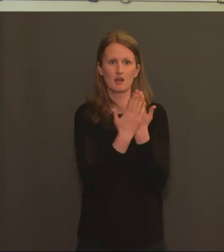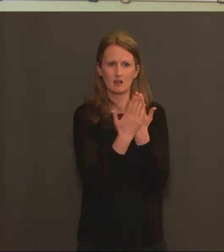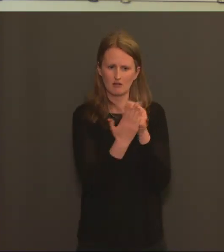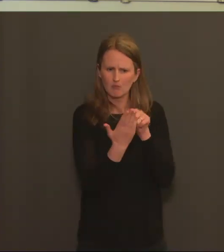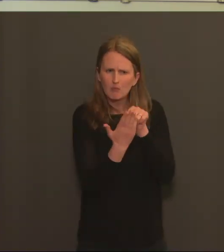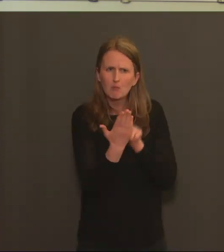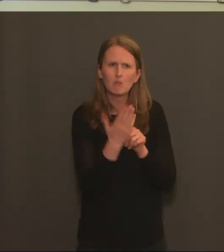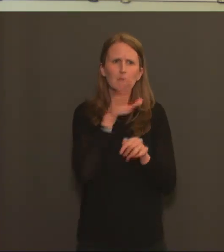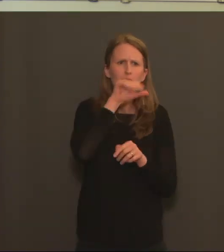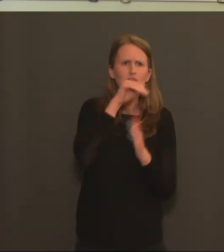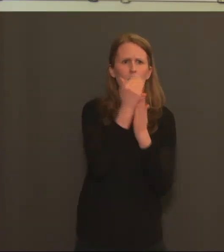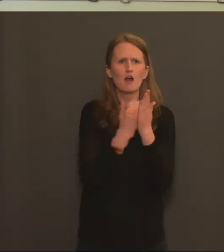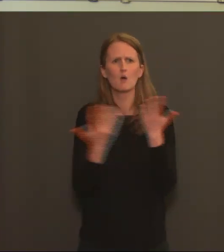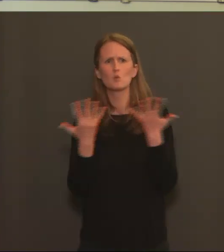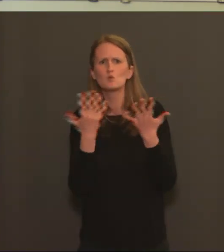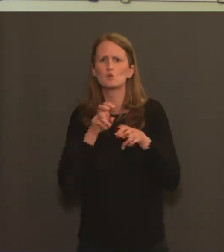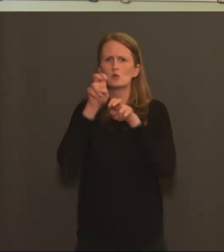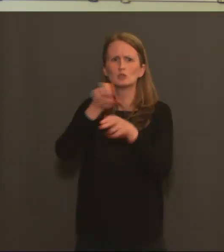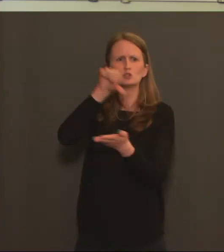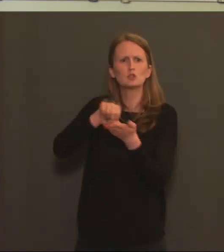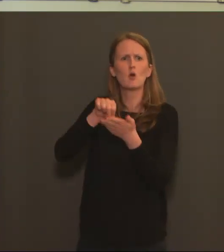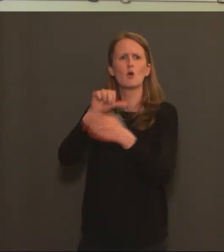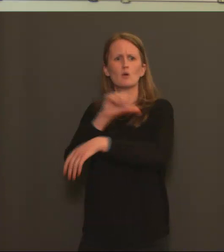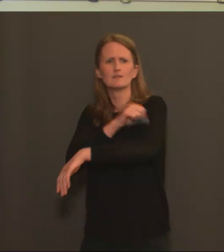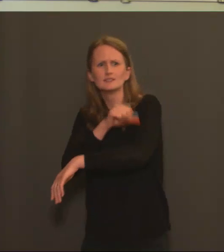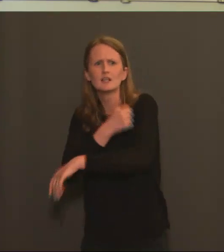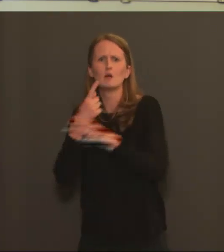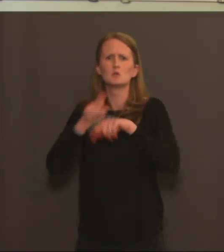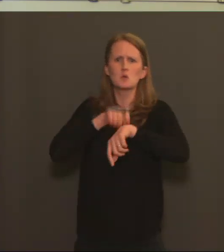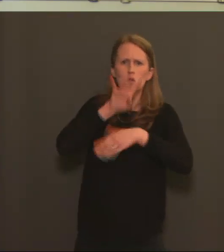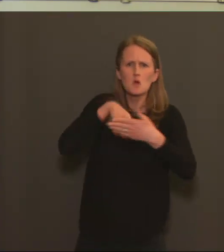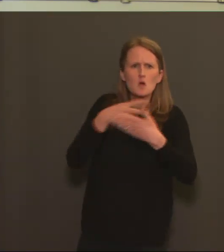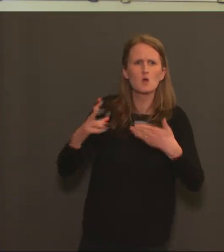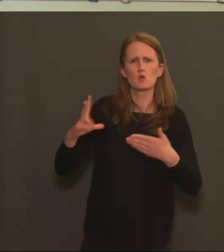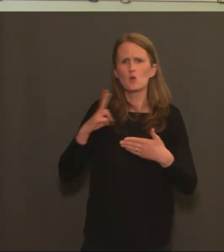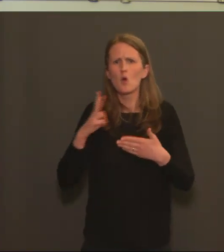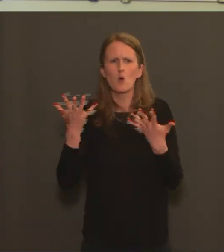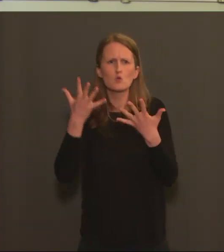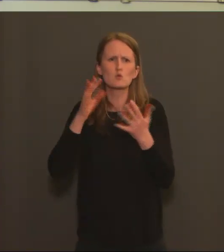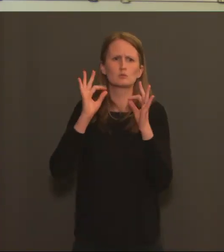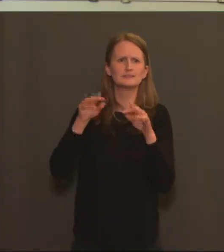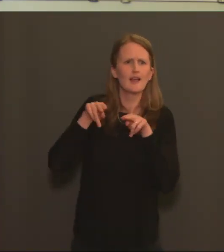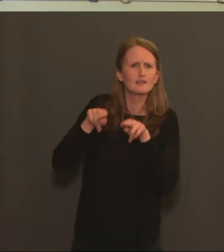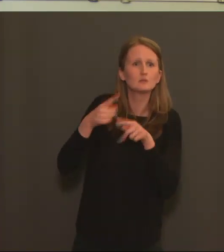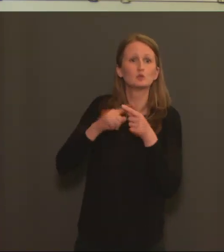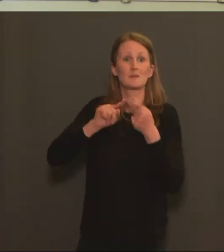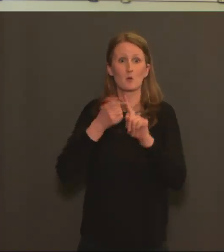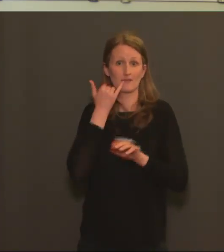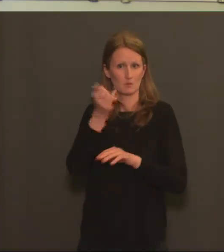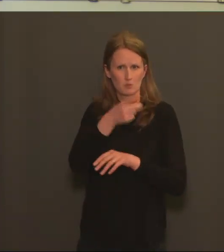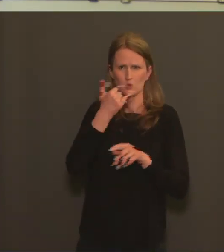lieu et les horaires d'ouverture, et en rappelant leur numéro de téléphone de contact spécifique.